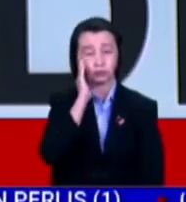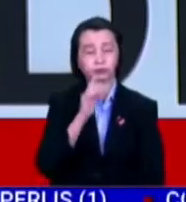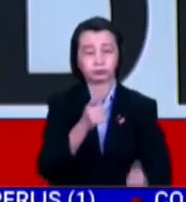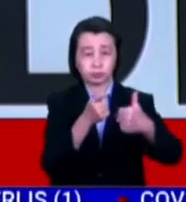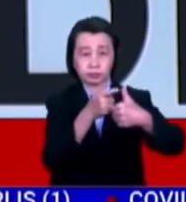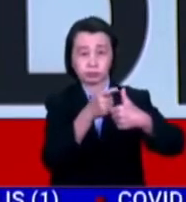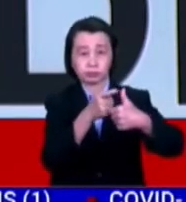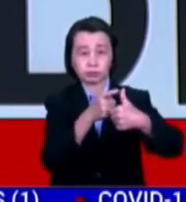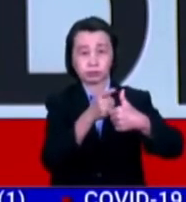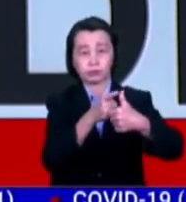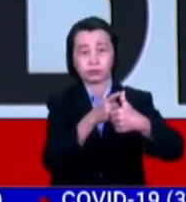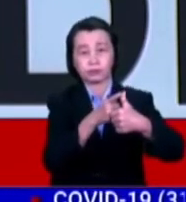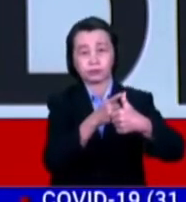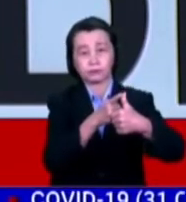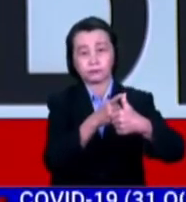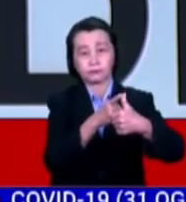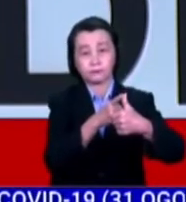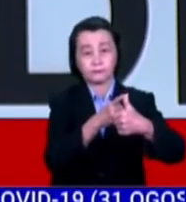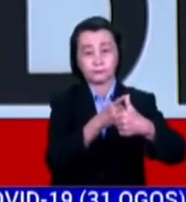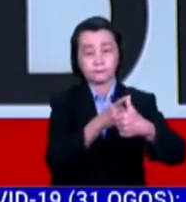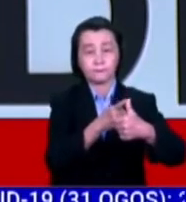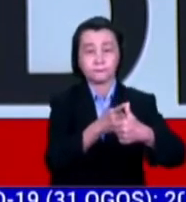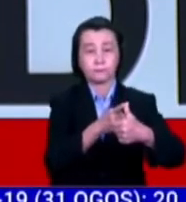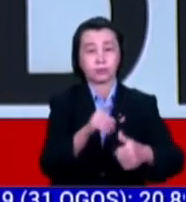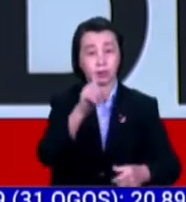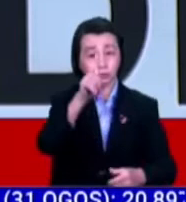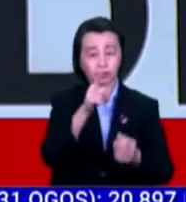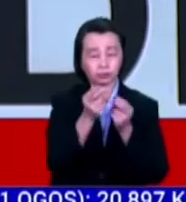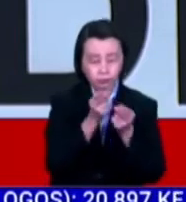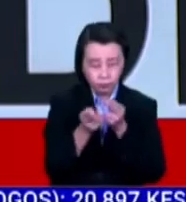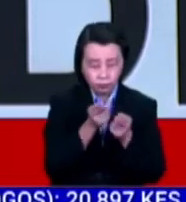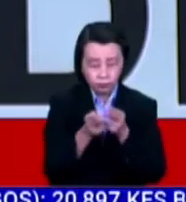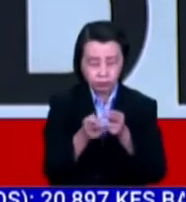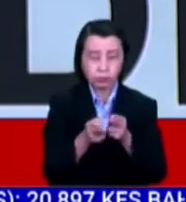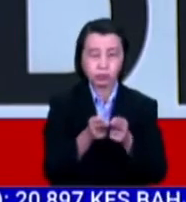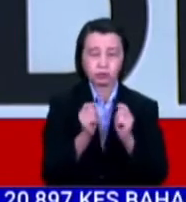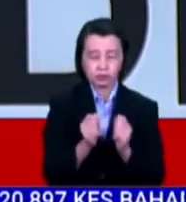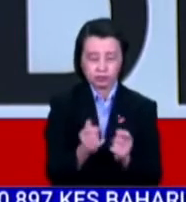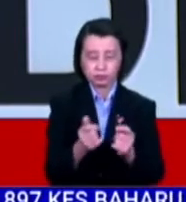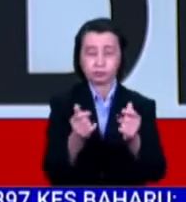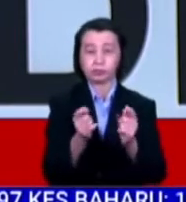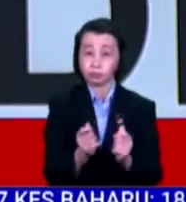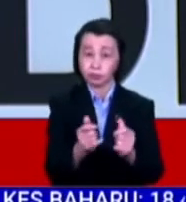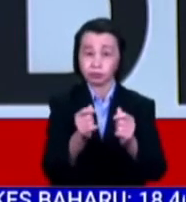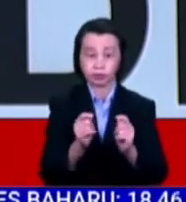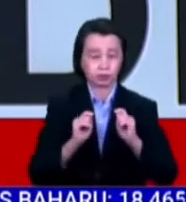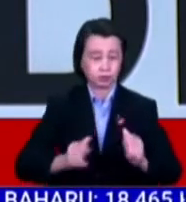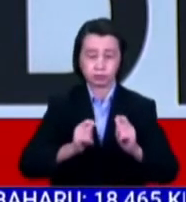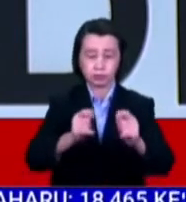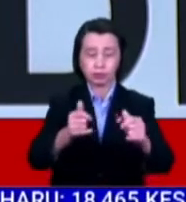Yang pertamanya adalah satu usaha yang segera